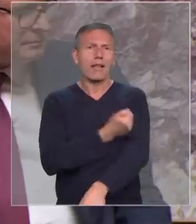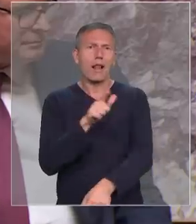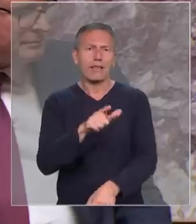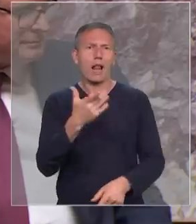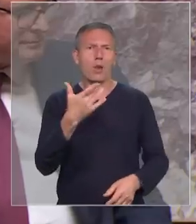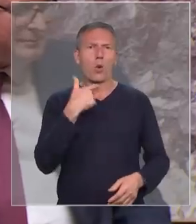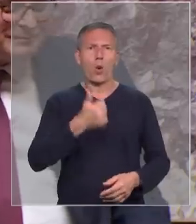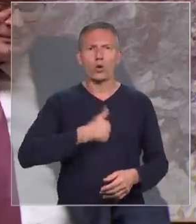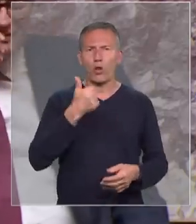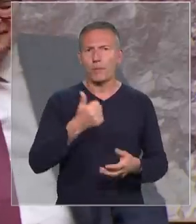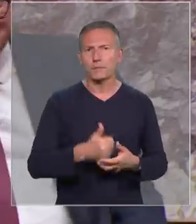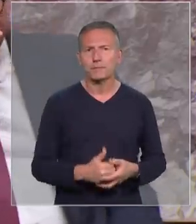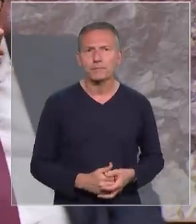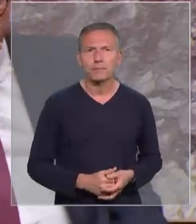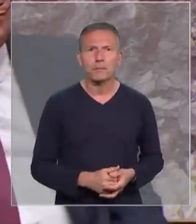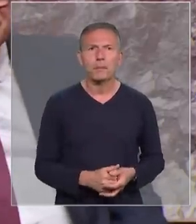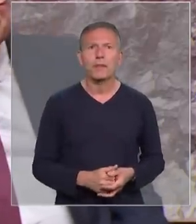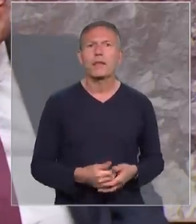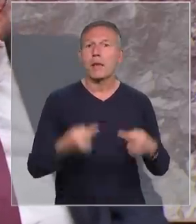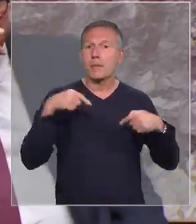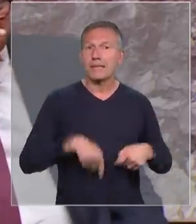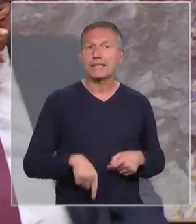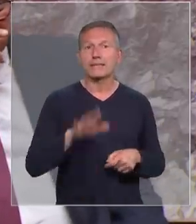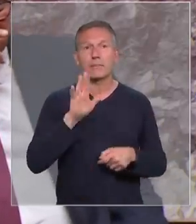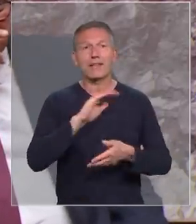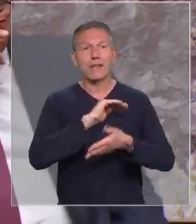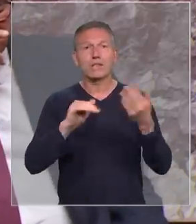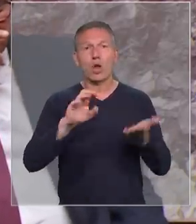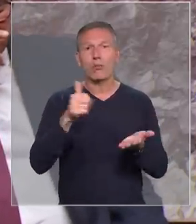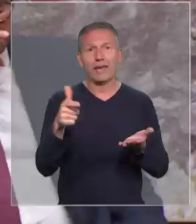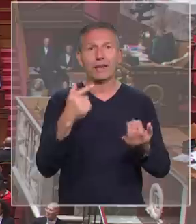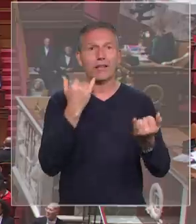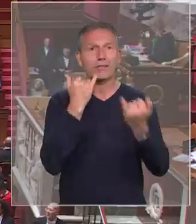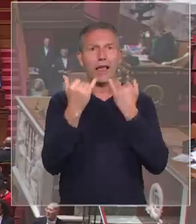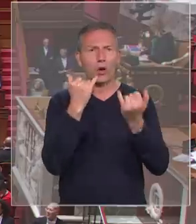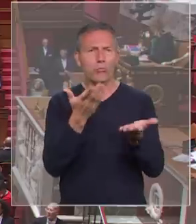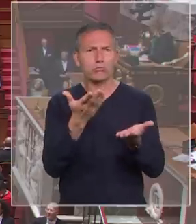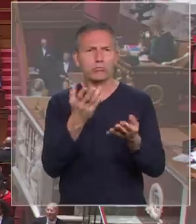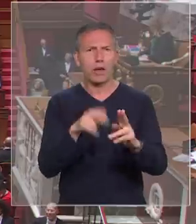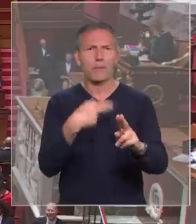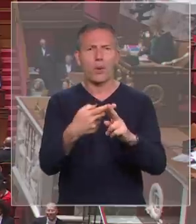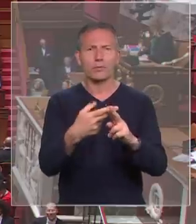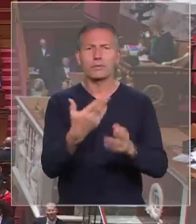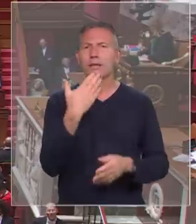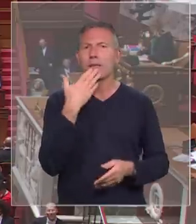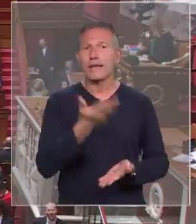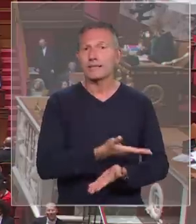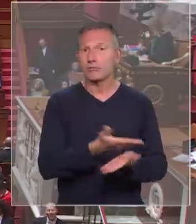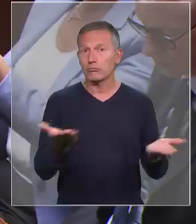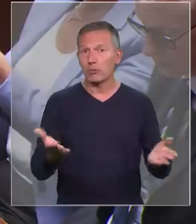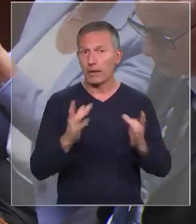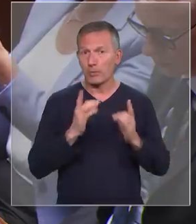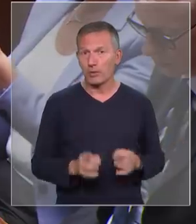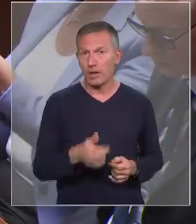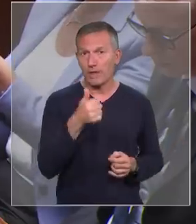collègue. La parole est à Jean-Noël Barrot, ministre chargé de la transition numérique et des télécommunications. Merci Madame la Présidente, Mesdames et Messieurs les députés,